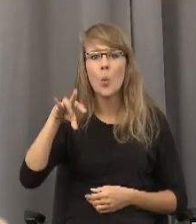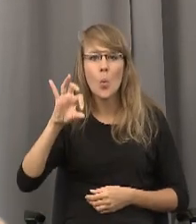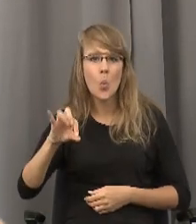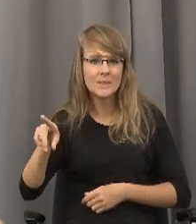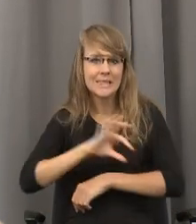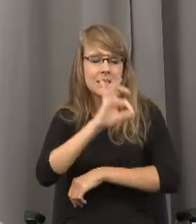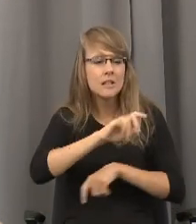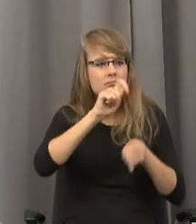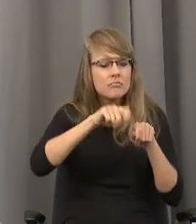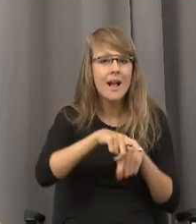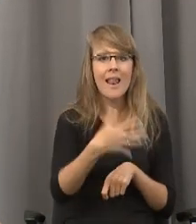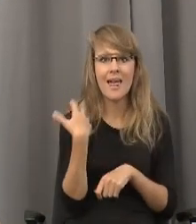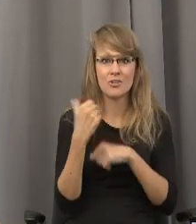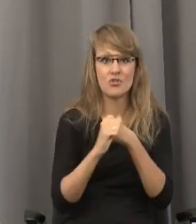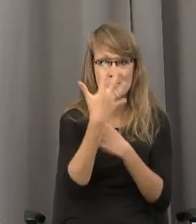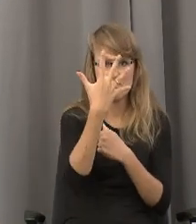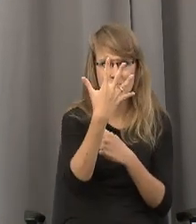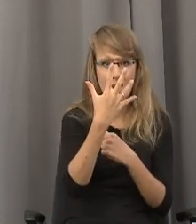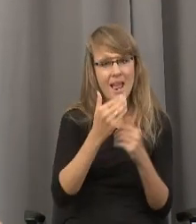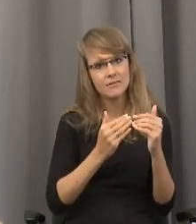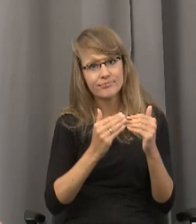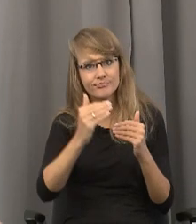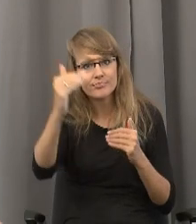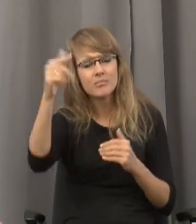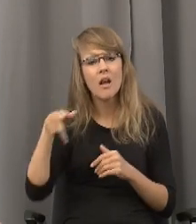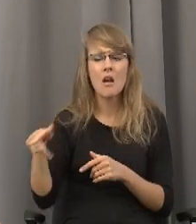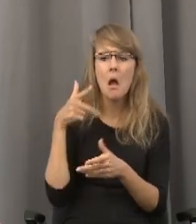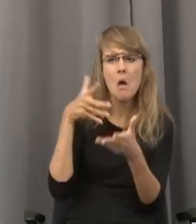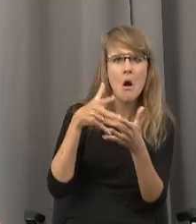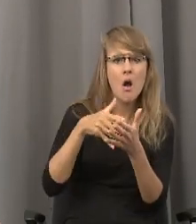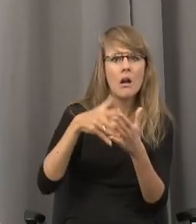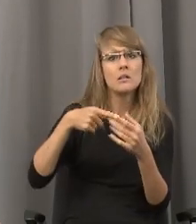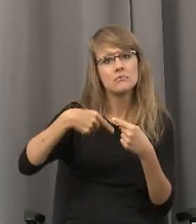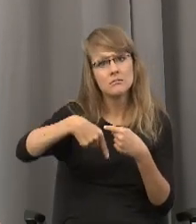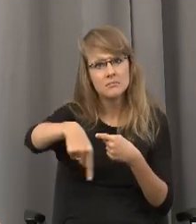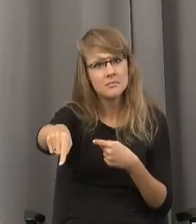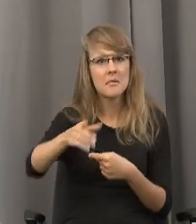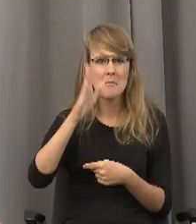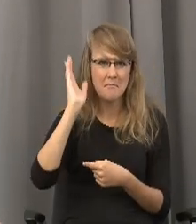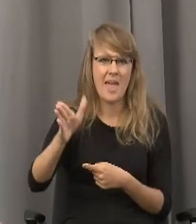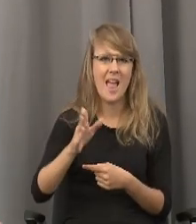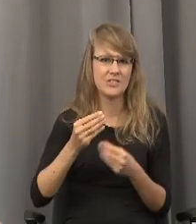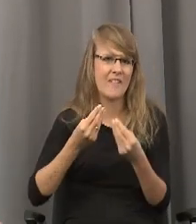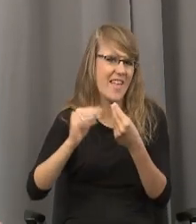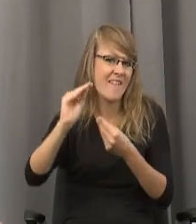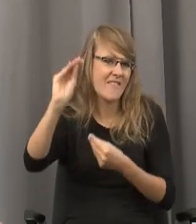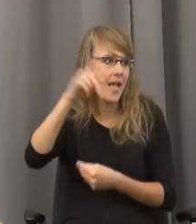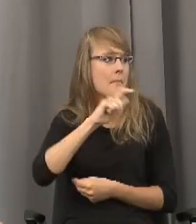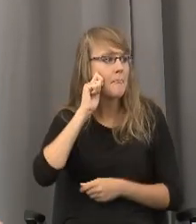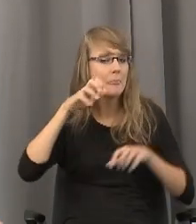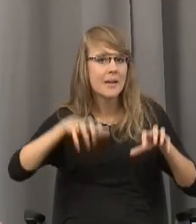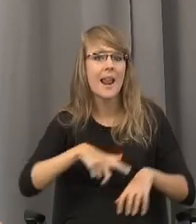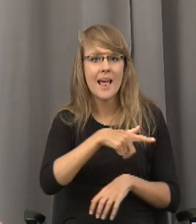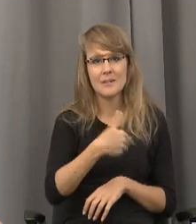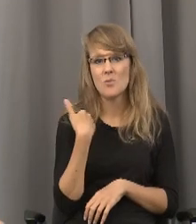wiekowej 65% plus w ogóle mieszkańców Polski ulegnie, pani prezes mówiła nawet o tych bardziej pesymistycznych